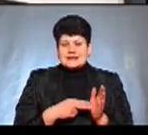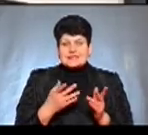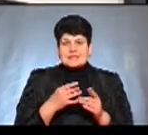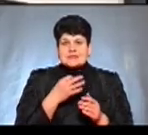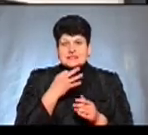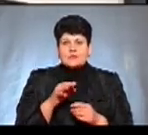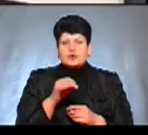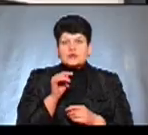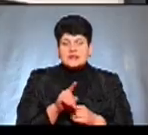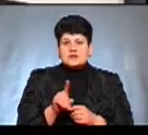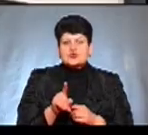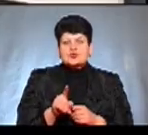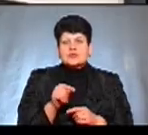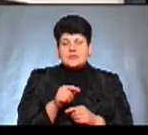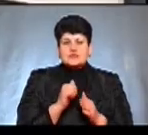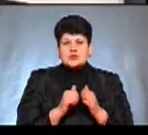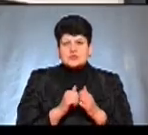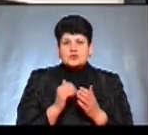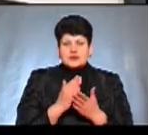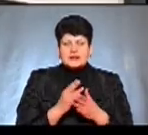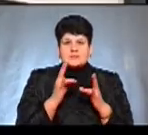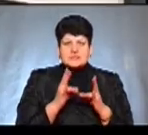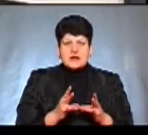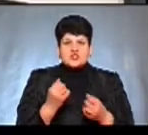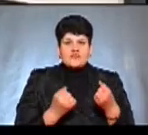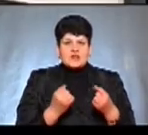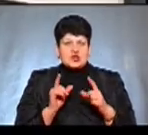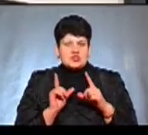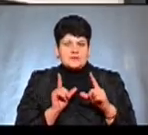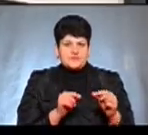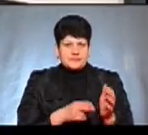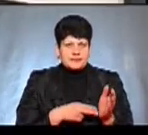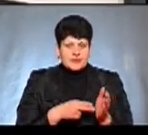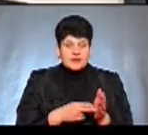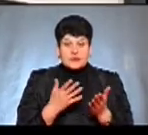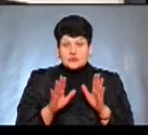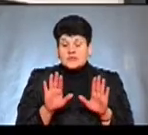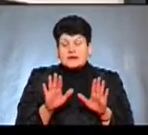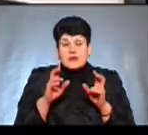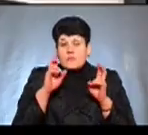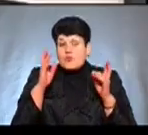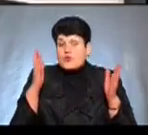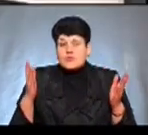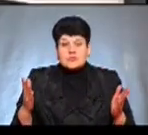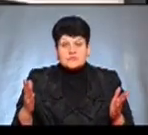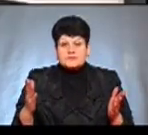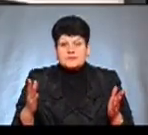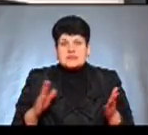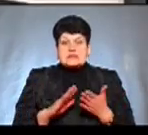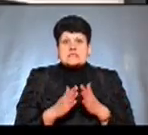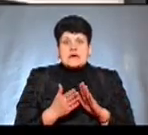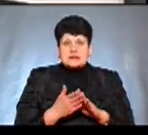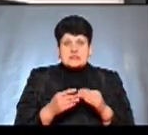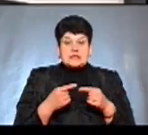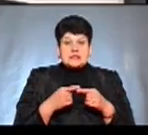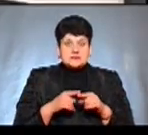про те, що досить часто там пересуваються небезпечні вантажі залізницею. Відповідно, якщо, не дай Бог, станеться